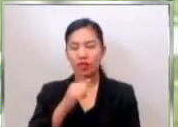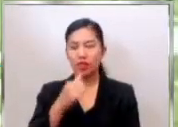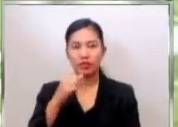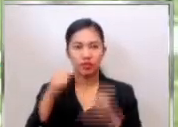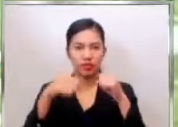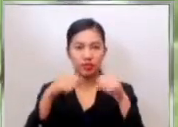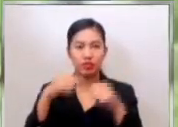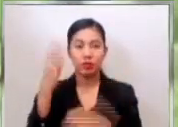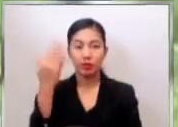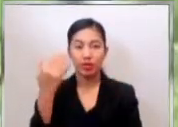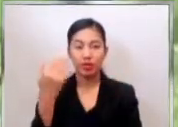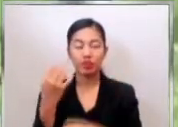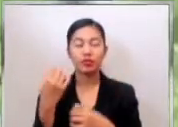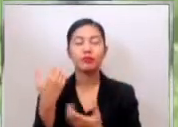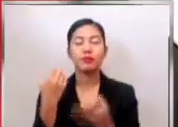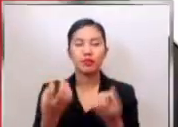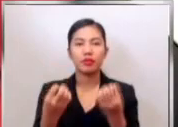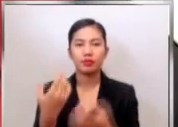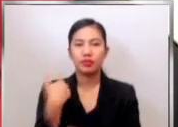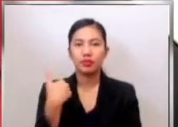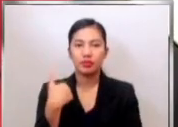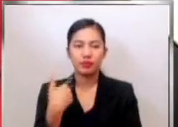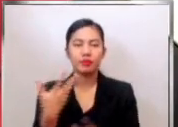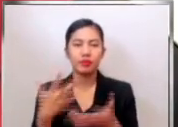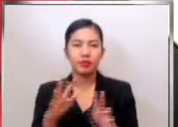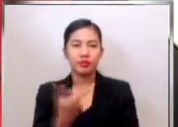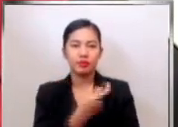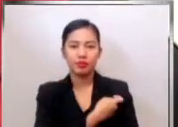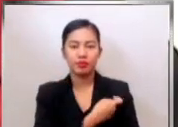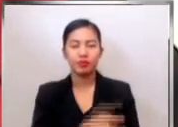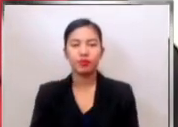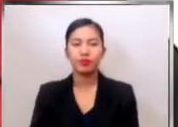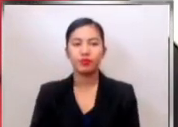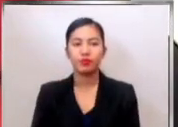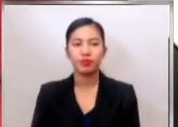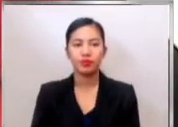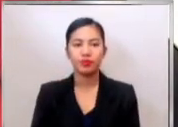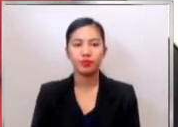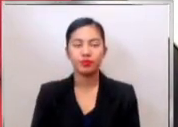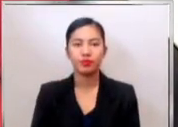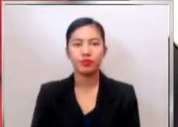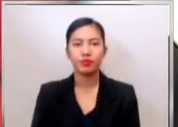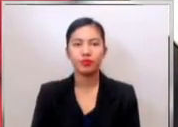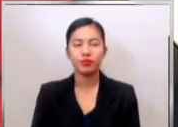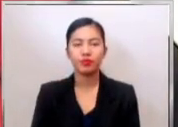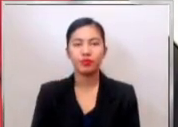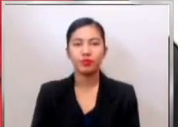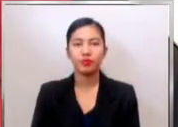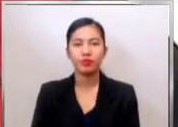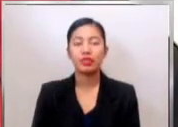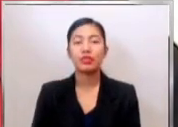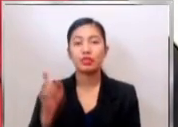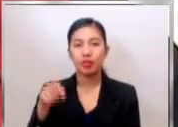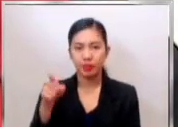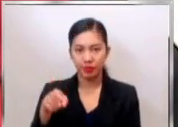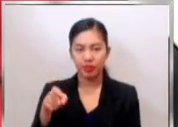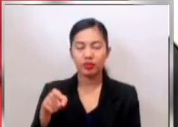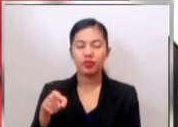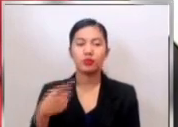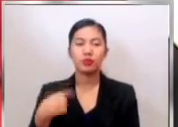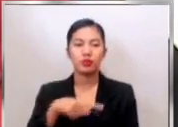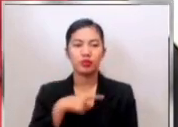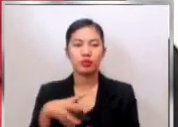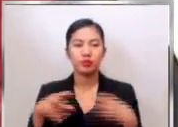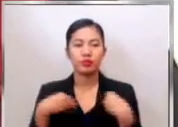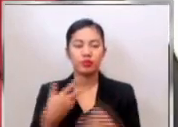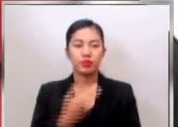ang hindi nababakunahan sa bayan. Dapat po kaya bago kita maano. Dapat talaga naka-vaccine tayo kasi syempre maraming tao